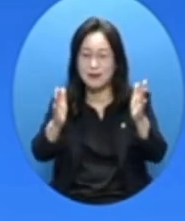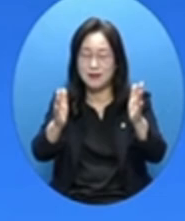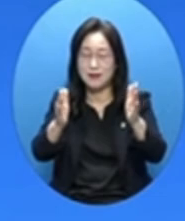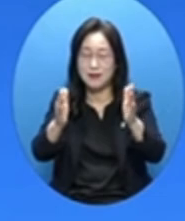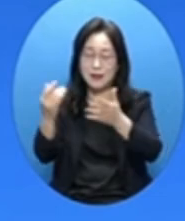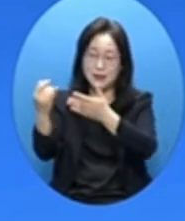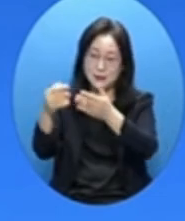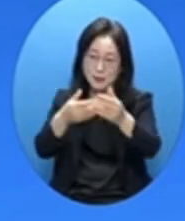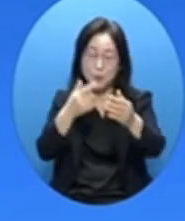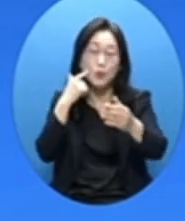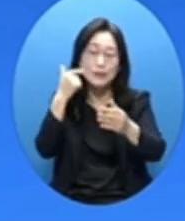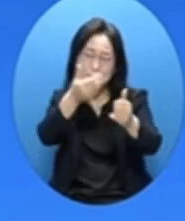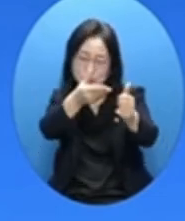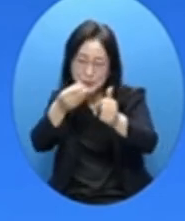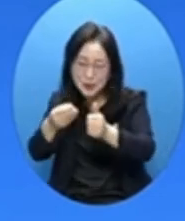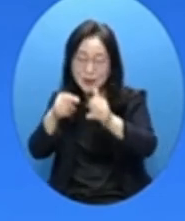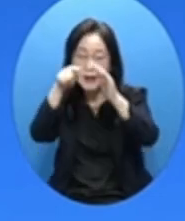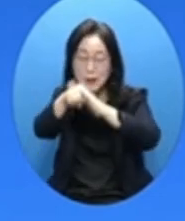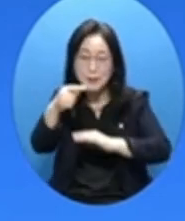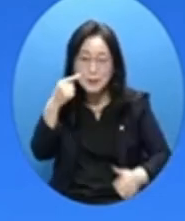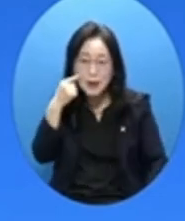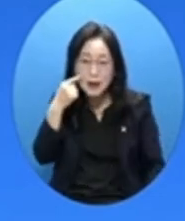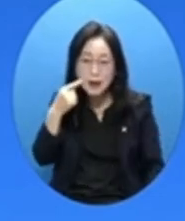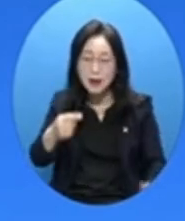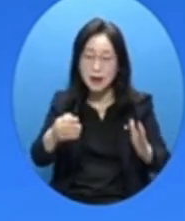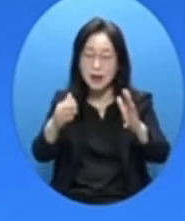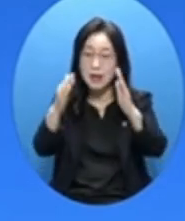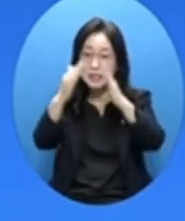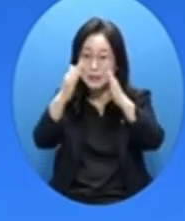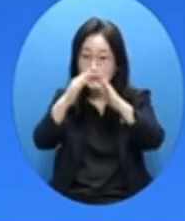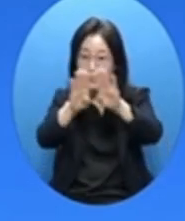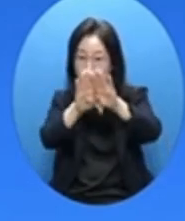심방을 갔는데 들어가는 입구부터